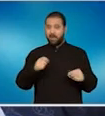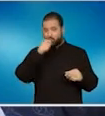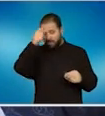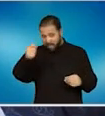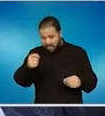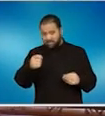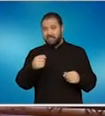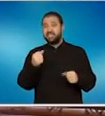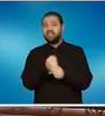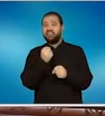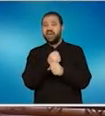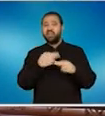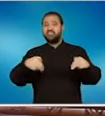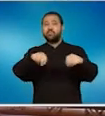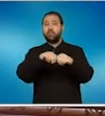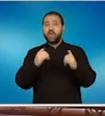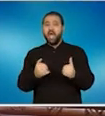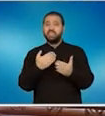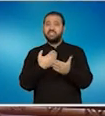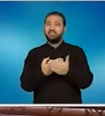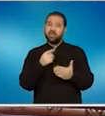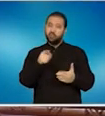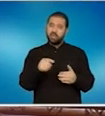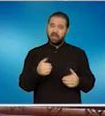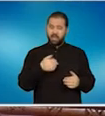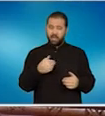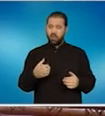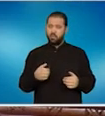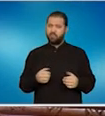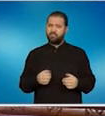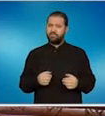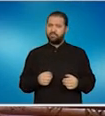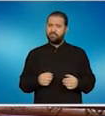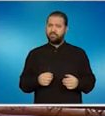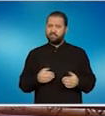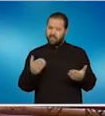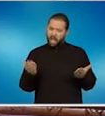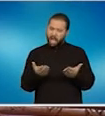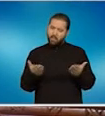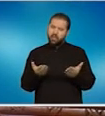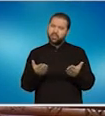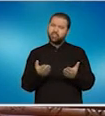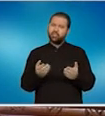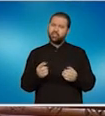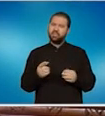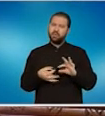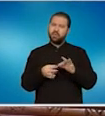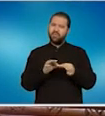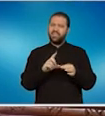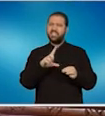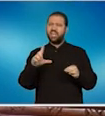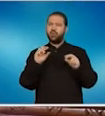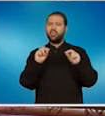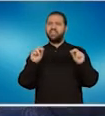astăzi pentru dânsul. Am avut ocazia să-i lecturez o parte dintre predici,